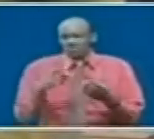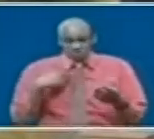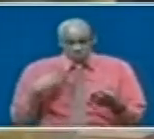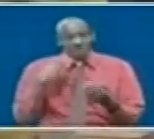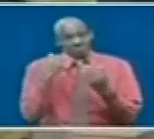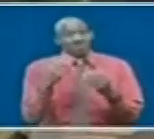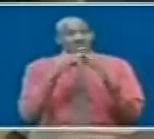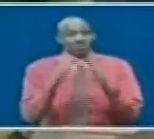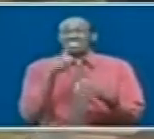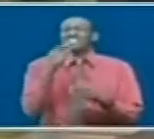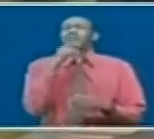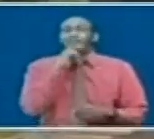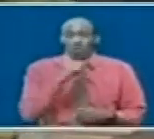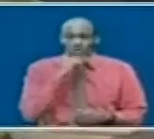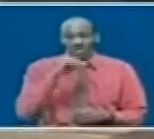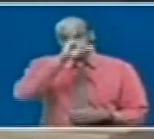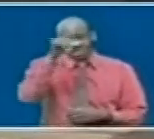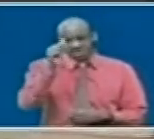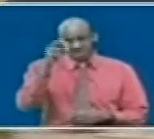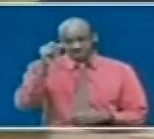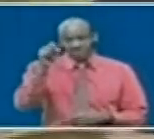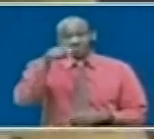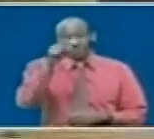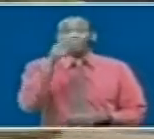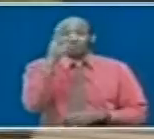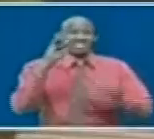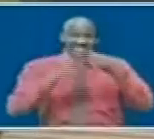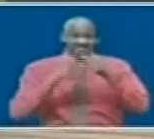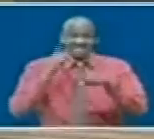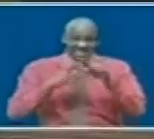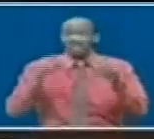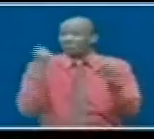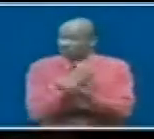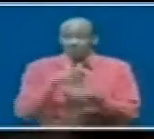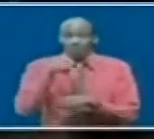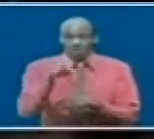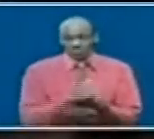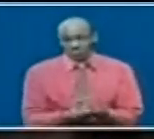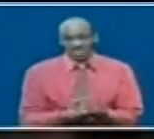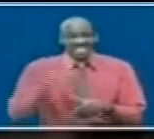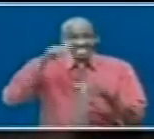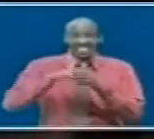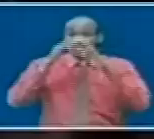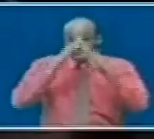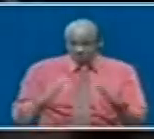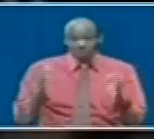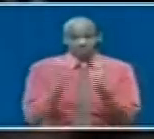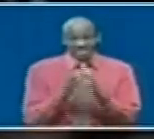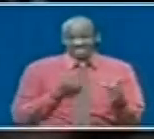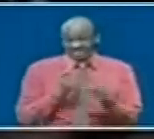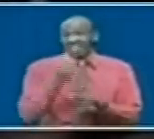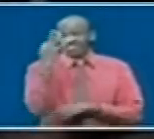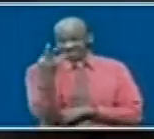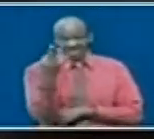chumbani. Kijana huyu James Odhiambo Okwako mwenye umri wa miaka 27 hawezi kutembea. Chumbani wanamolala dada zake wengine